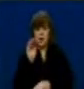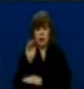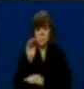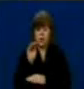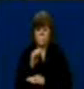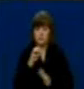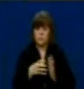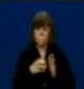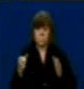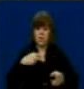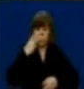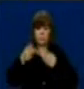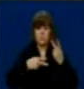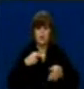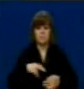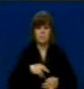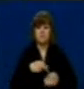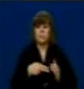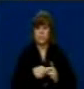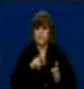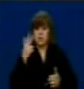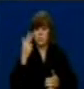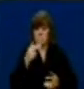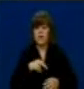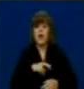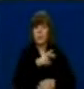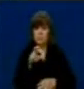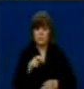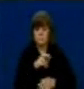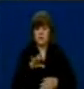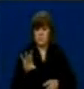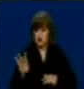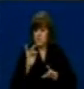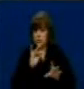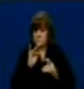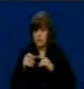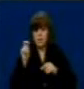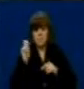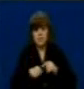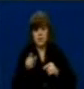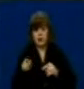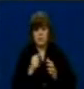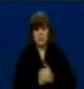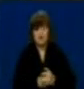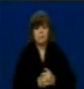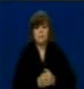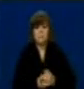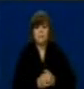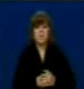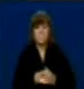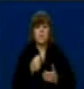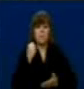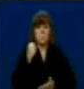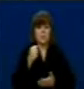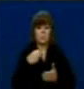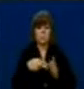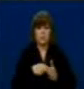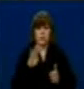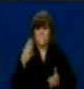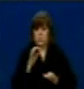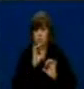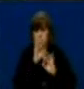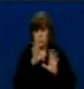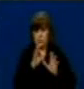progresit i Komisionit Evropian për vitin 2013, pasi që të gjeturat dhe vërejtit e ti nuk i adreson projekt bugjeti për vitin